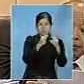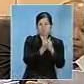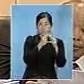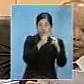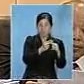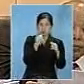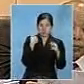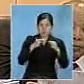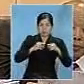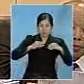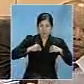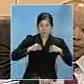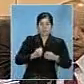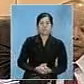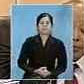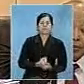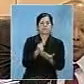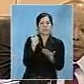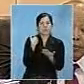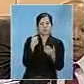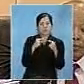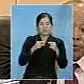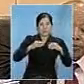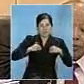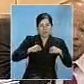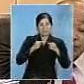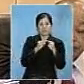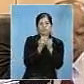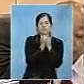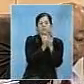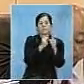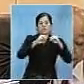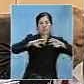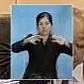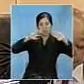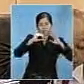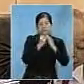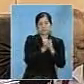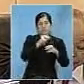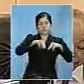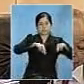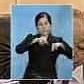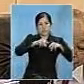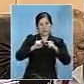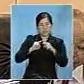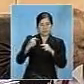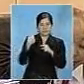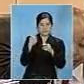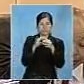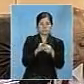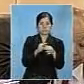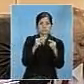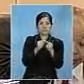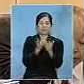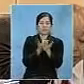นะครับแล้วก็พร้อมรับไปในช่วงเวลาที่รัฐบาลช่วยดูแลลดภาระในเรื่องของต้นทุนในการดำเนินธุรกิจอื่นๆให้เ